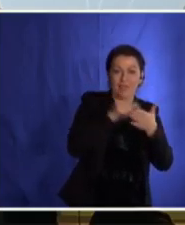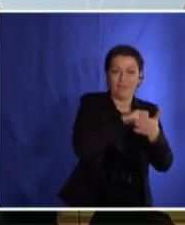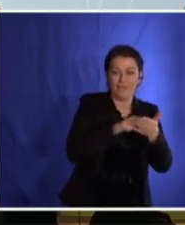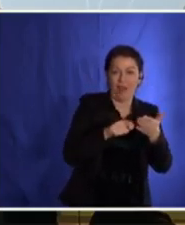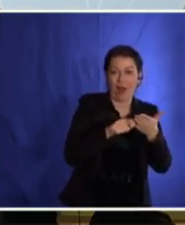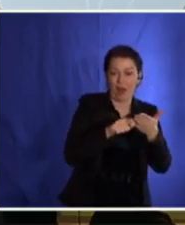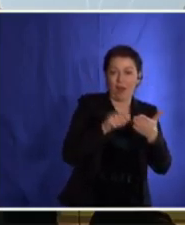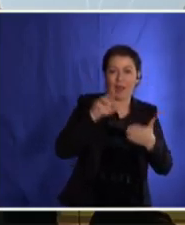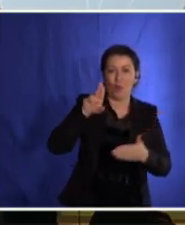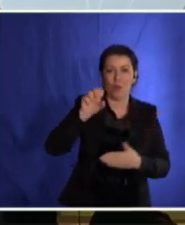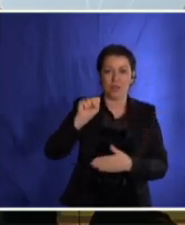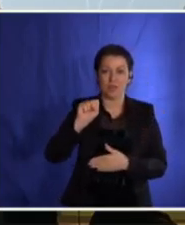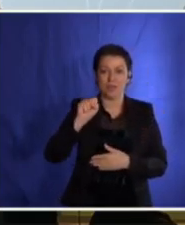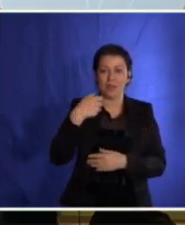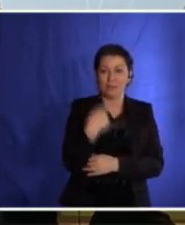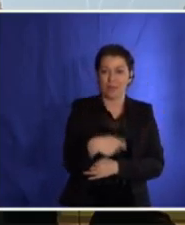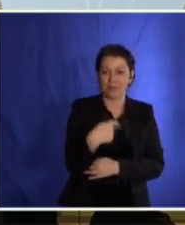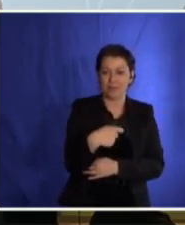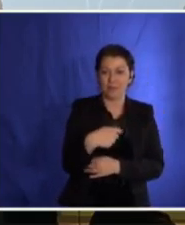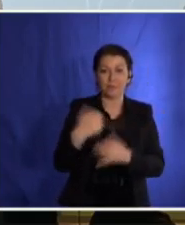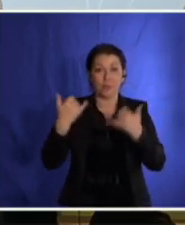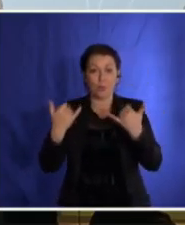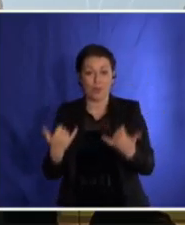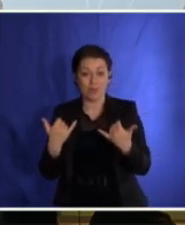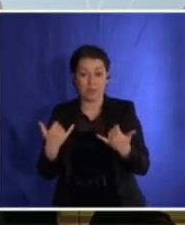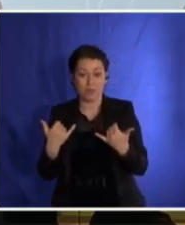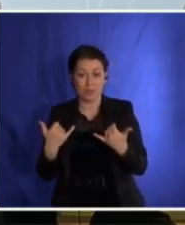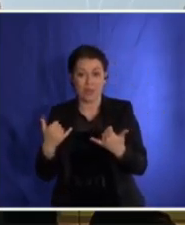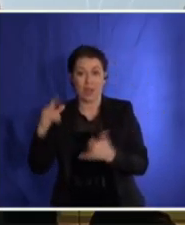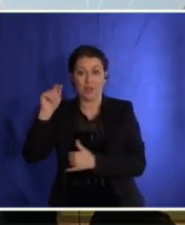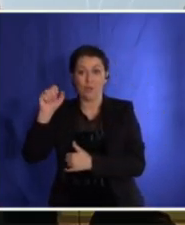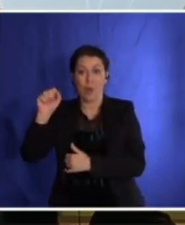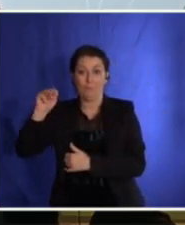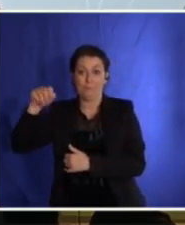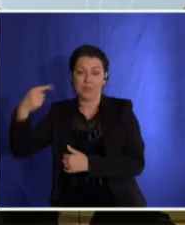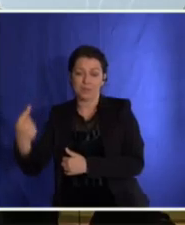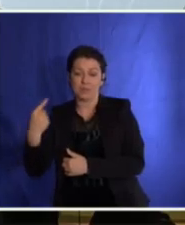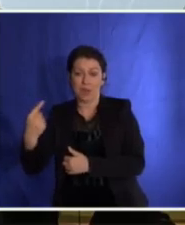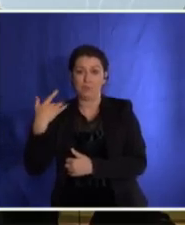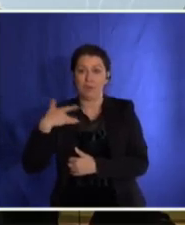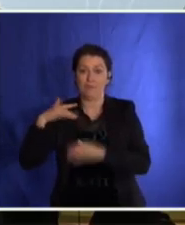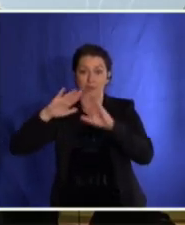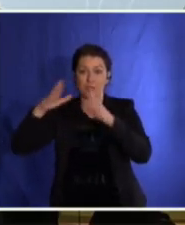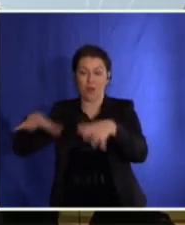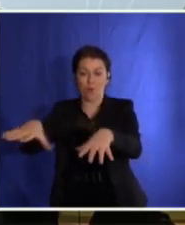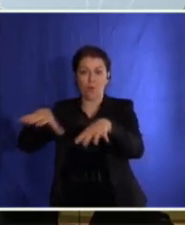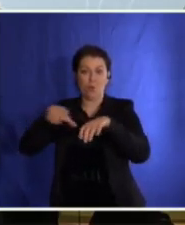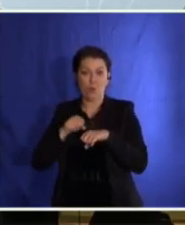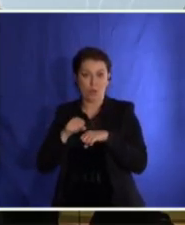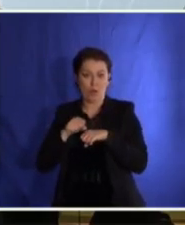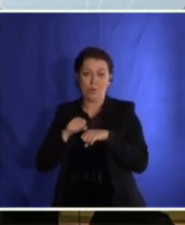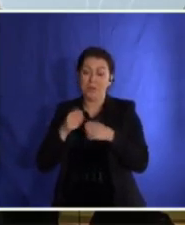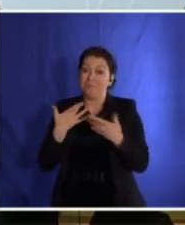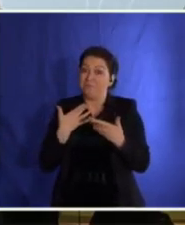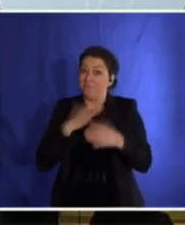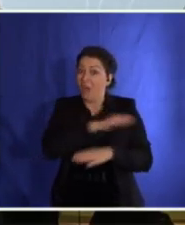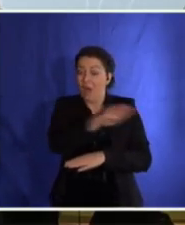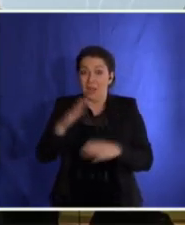US-Präsident. Heute hat Donald Trump das Weiße Haus übernommen und keiner weiß, wohin er das Land führen